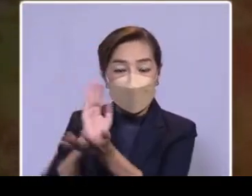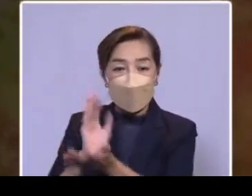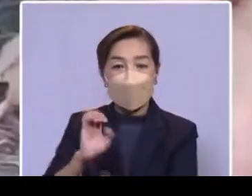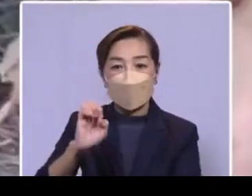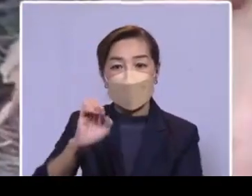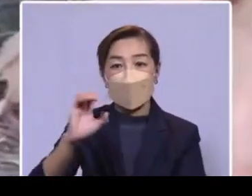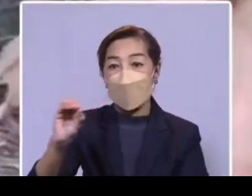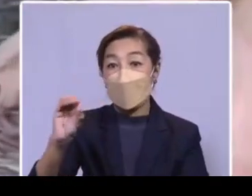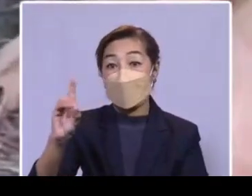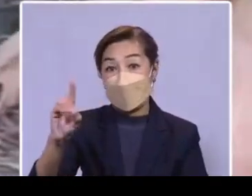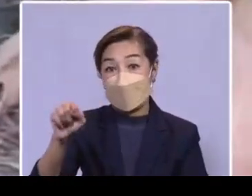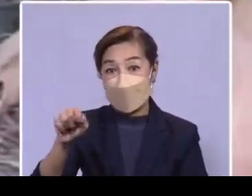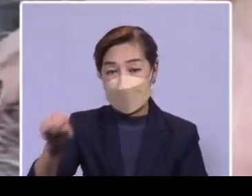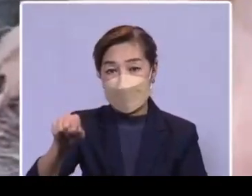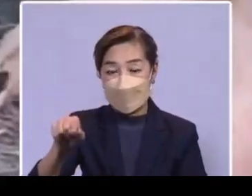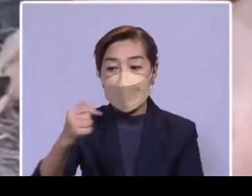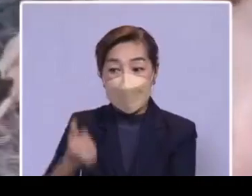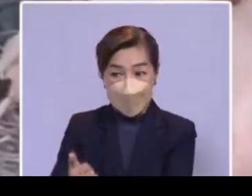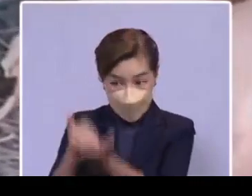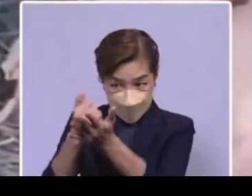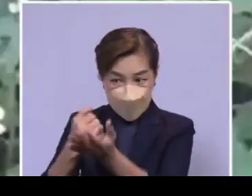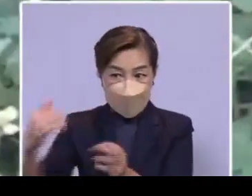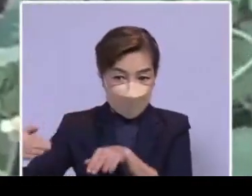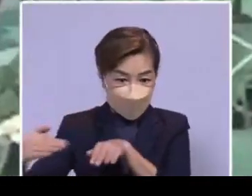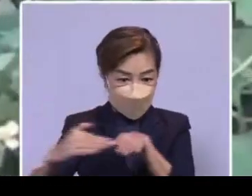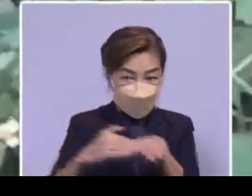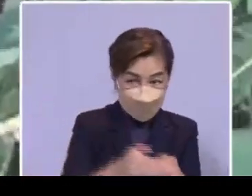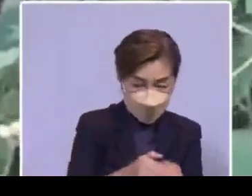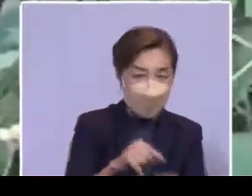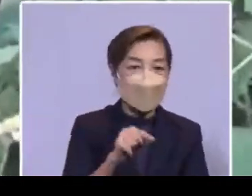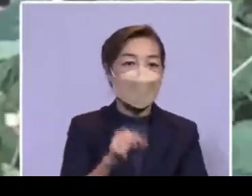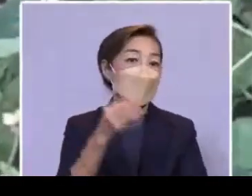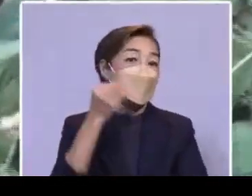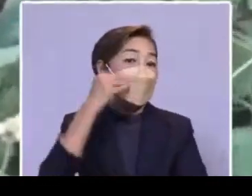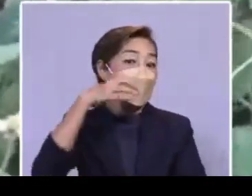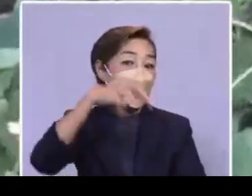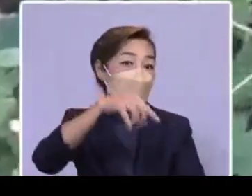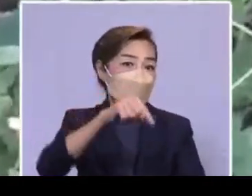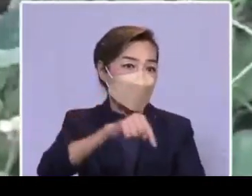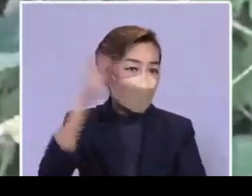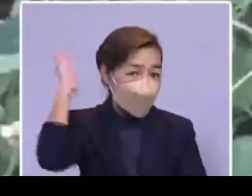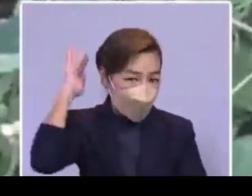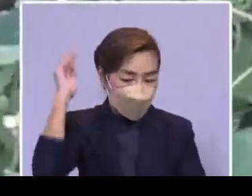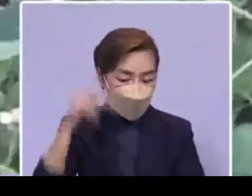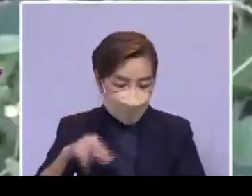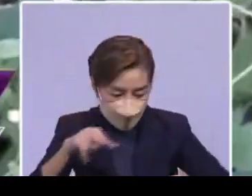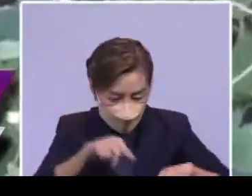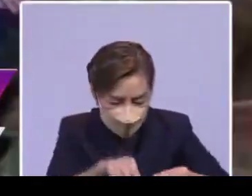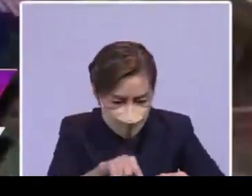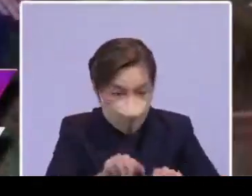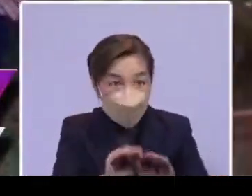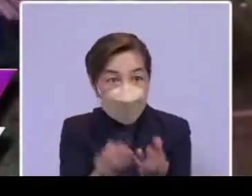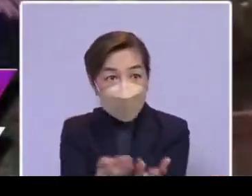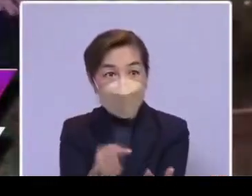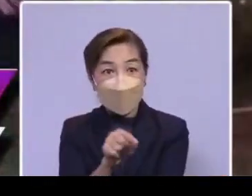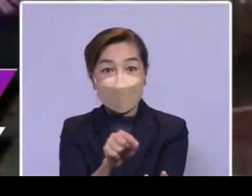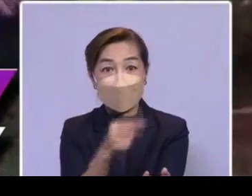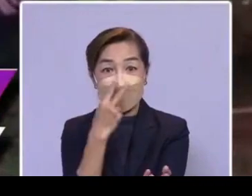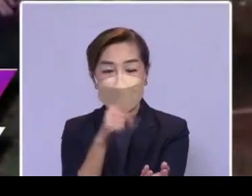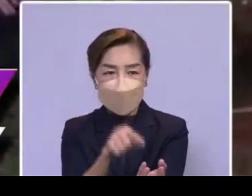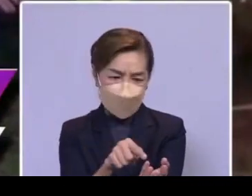ทำลายวัตถุระเบิดครับหรือว่าเจ้าหน้าที่ชุด EODเข้าไปตรวจสอบพอไปดูก็เจอลักษณะแบบนี้ครับ